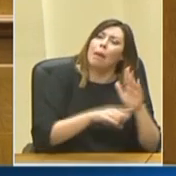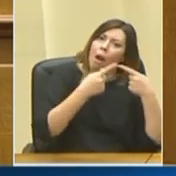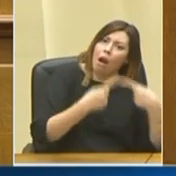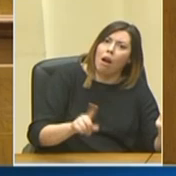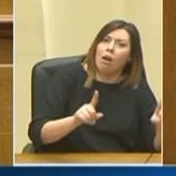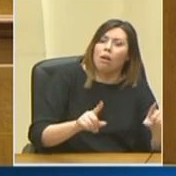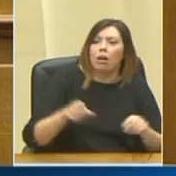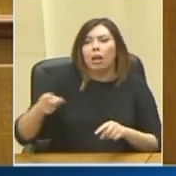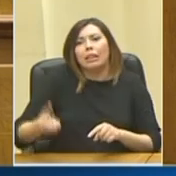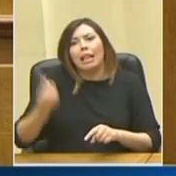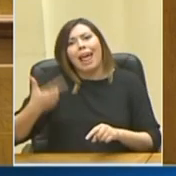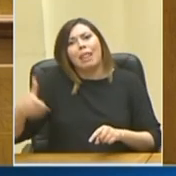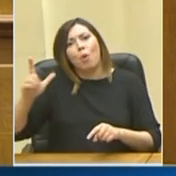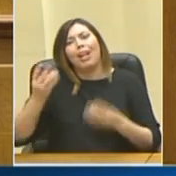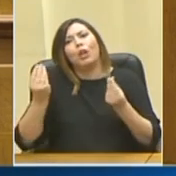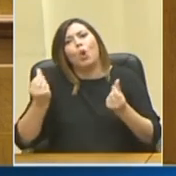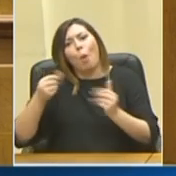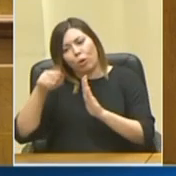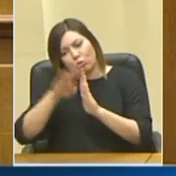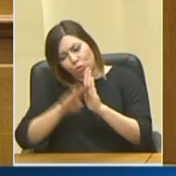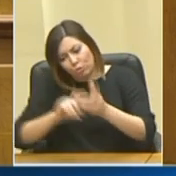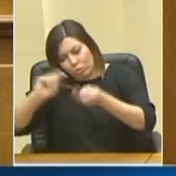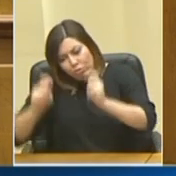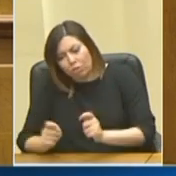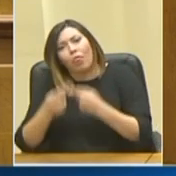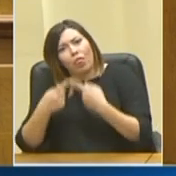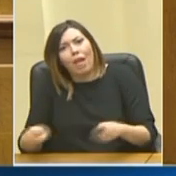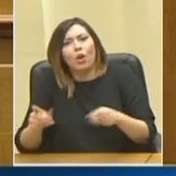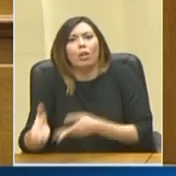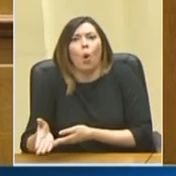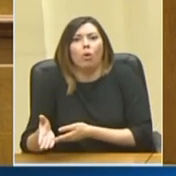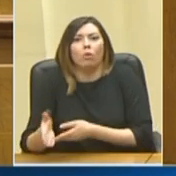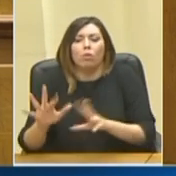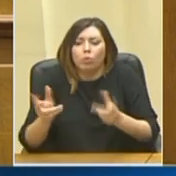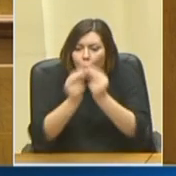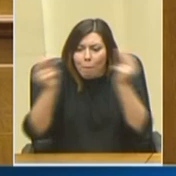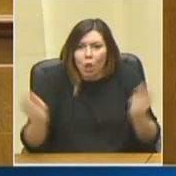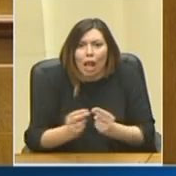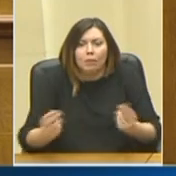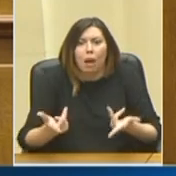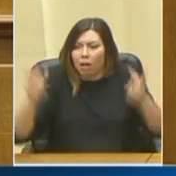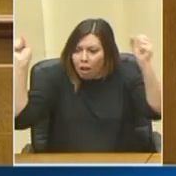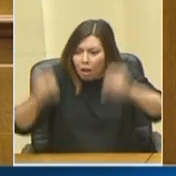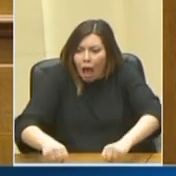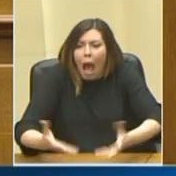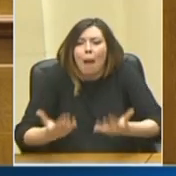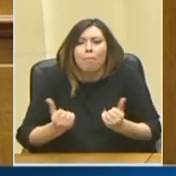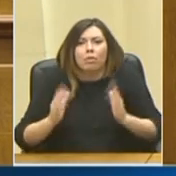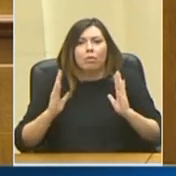κατεύθυνση σκέπτεται η Νέα Δημοκρατία. Άρα δεν θα γίνει αναθεώρηση.